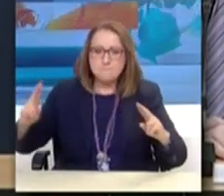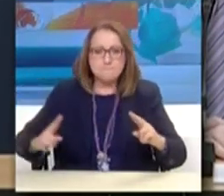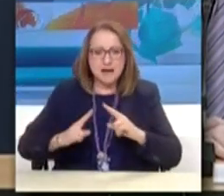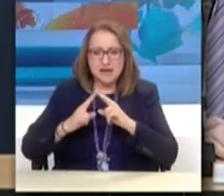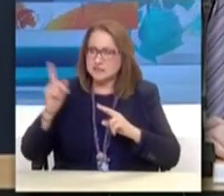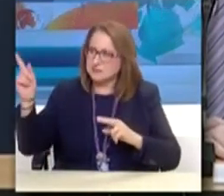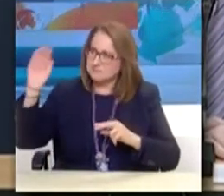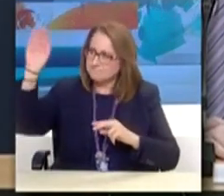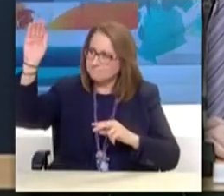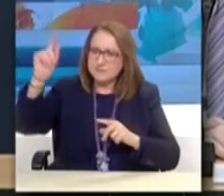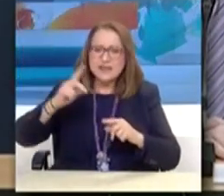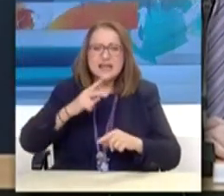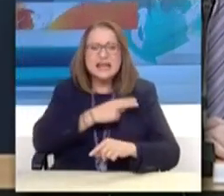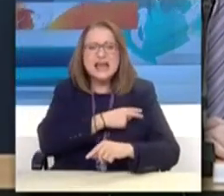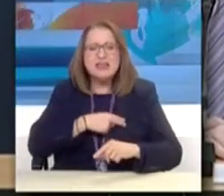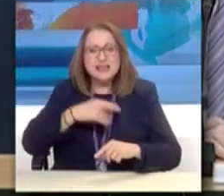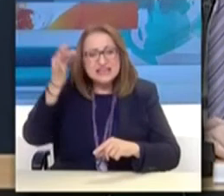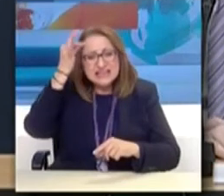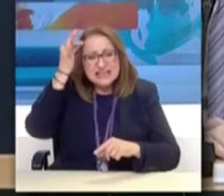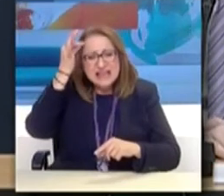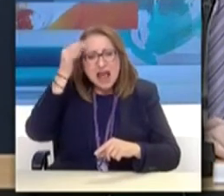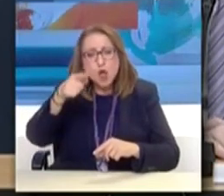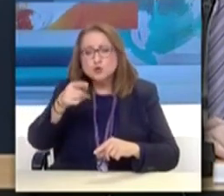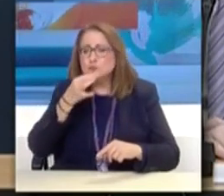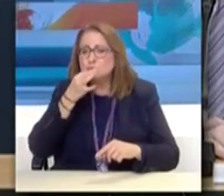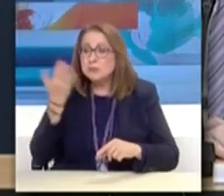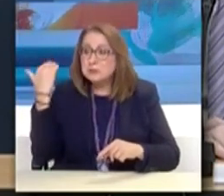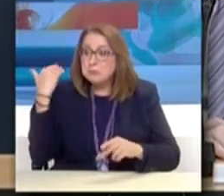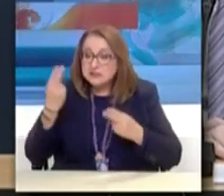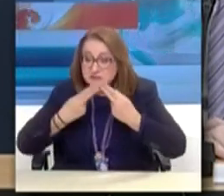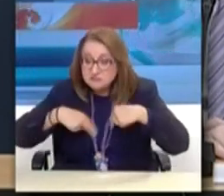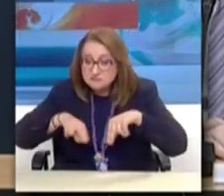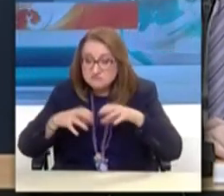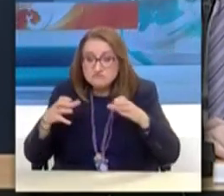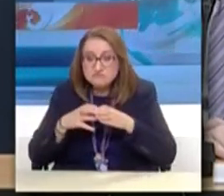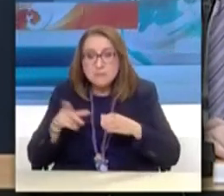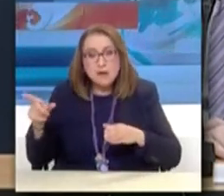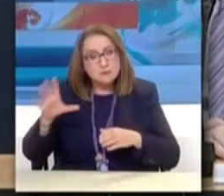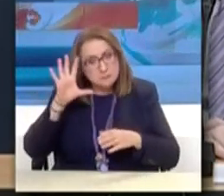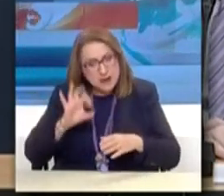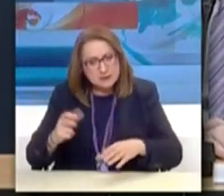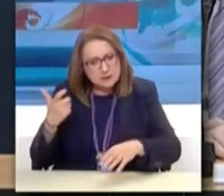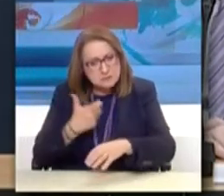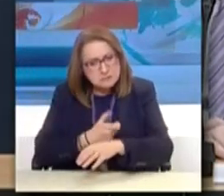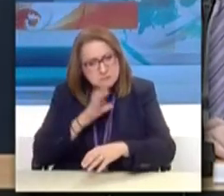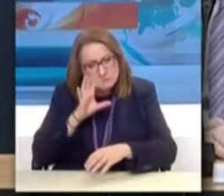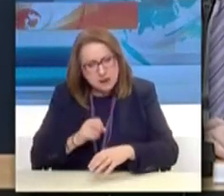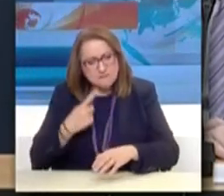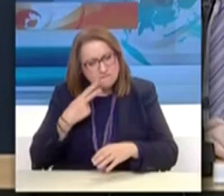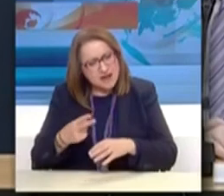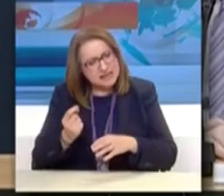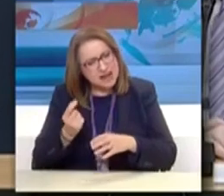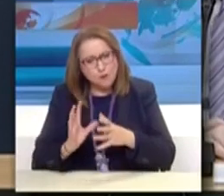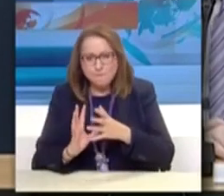ότι η χλωροκίνη όντως, που χρησιμοποιείται και για άλλα αυτοάνωσα, αν γνωρίζω καλά, έτσι και για τη μαλάρια, επιβραδύνει τα συμπτώματα και δείχνει να υπάρχει μια